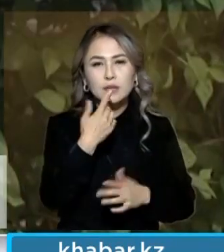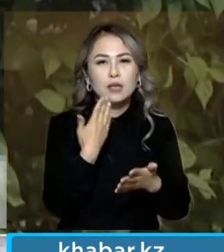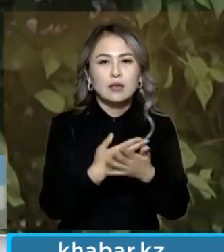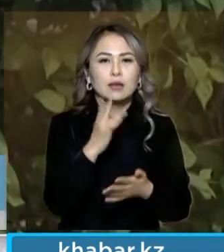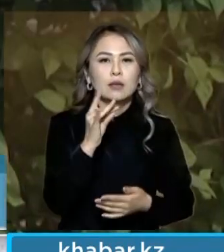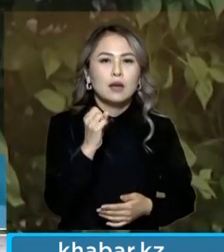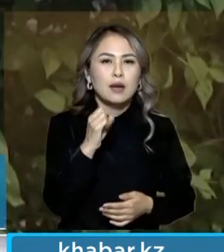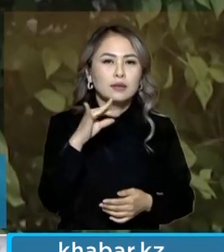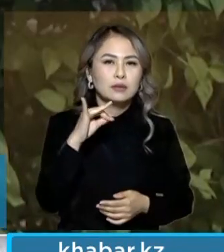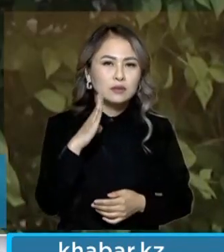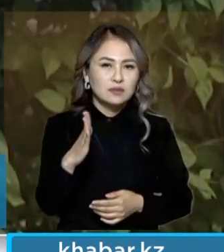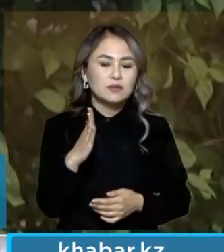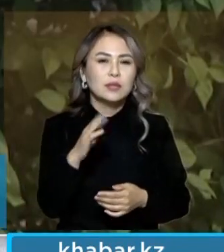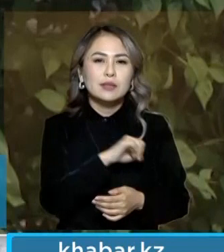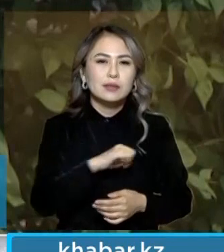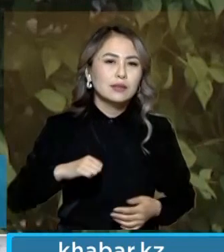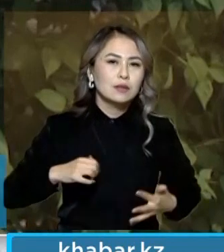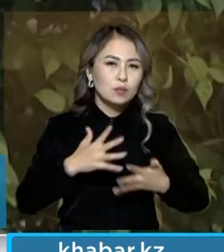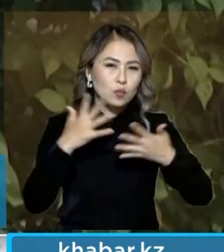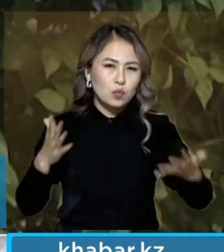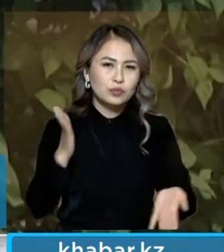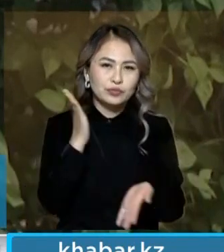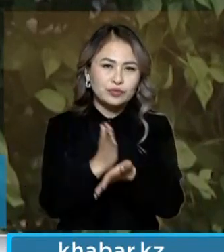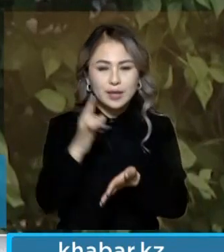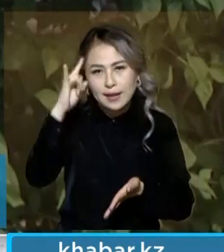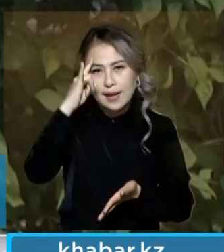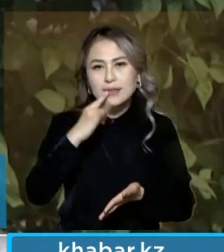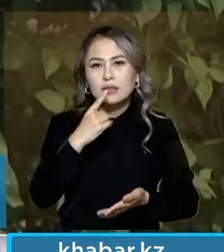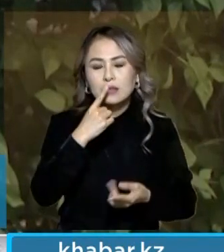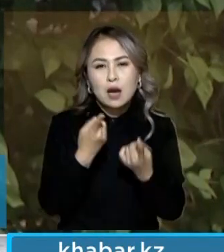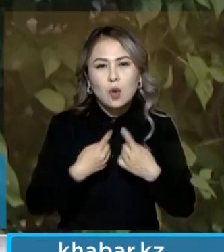креатив жобаларға ең ықпал ететін нәрсе қазақ тілді